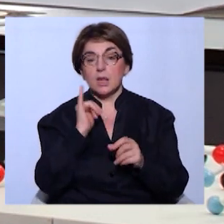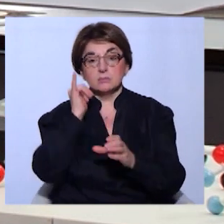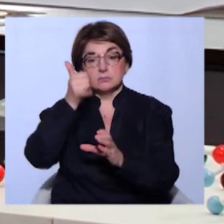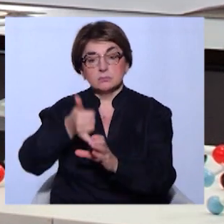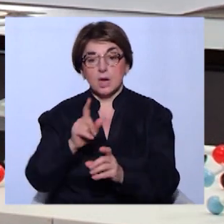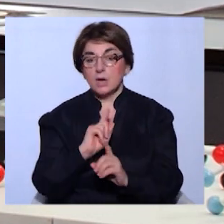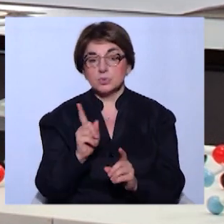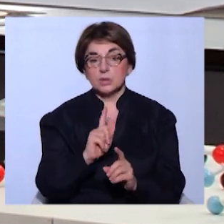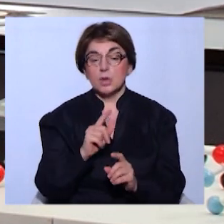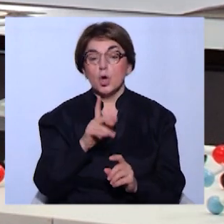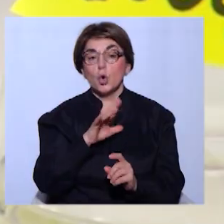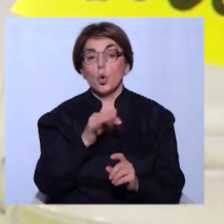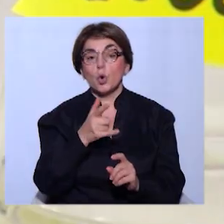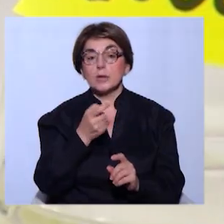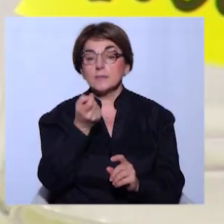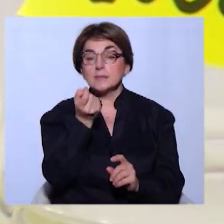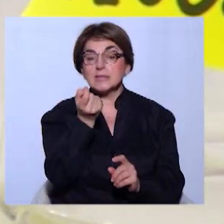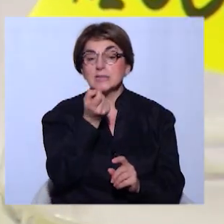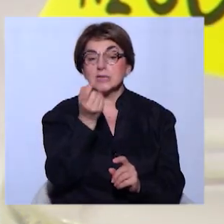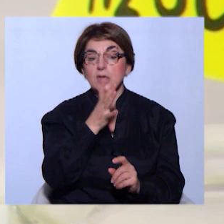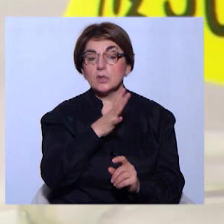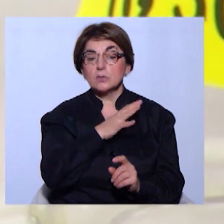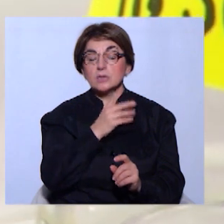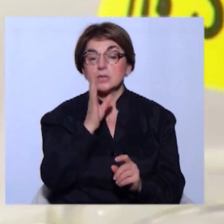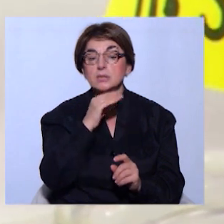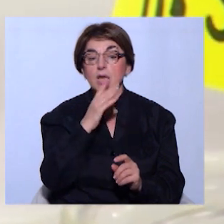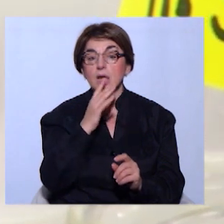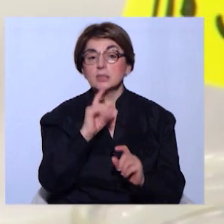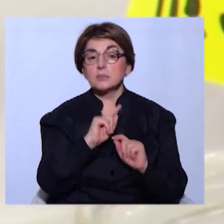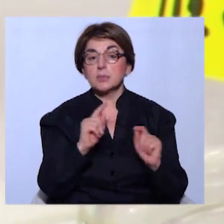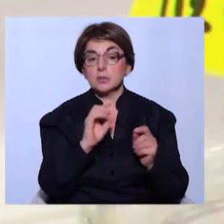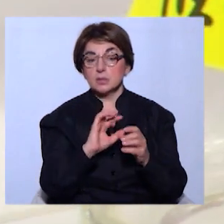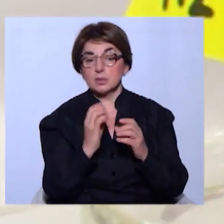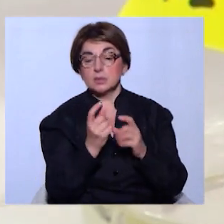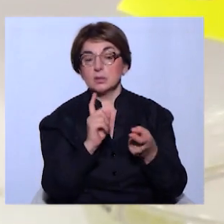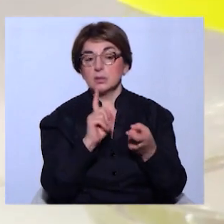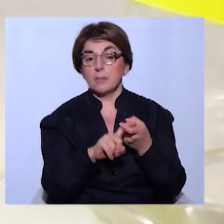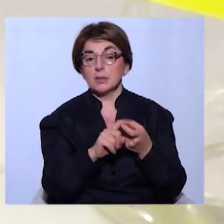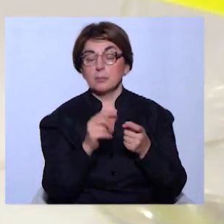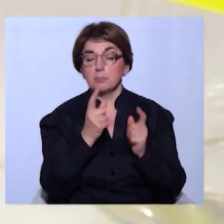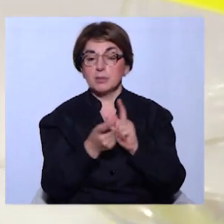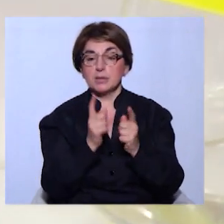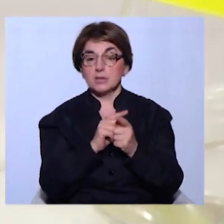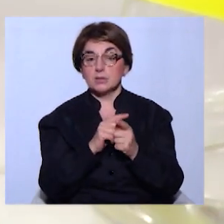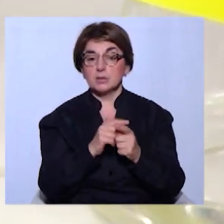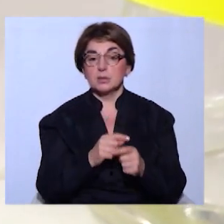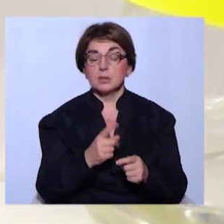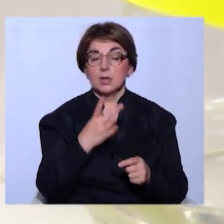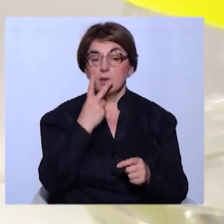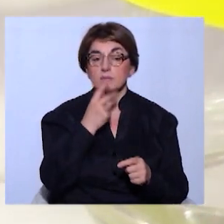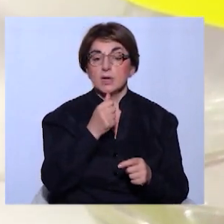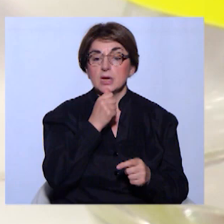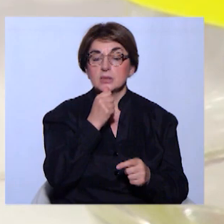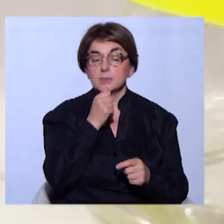გარკვეულ რაოდენობაზე დამატებული. ეს ჩვენ შეგვიძლია ვნახოთ ექსპერიმენტის საშუალებით. ქიმიურ ჭიქაში